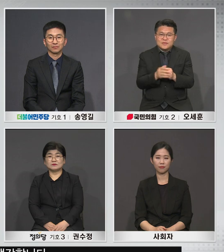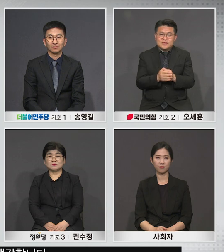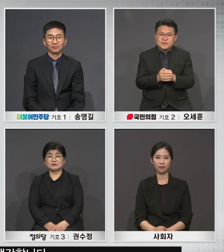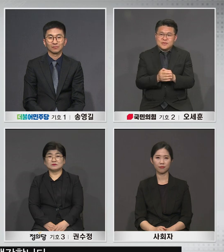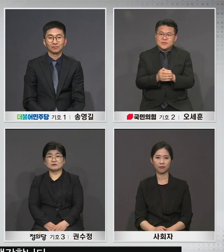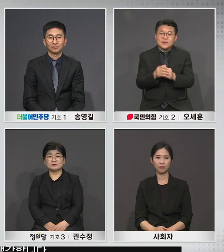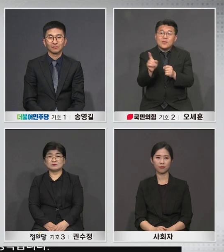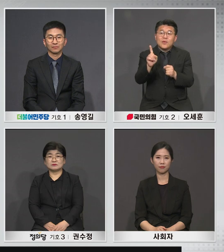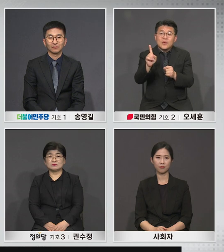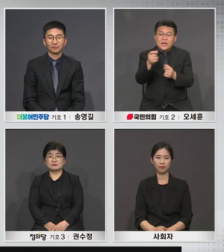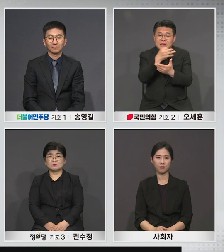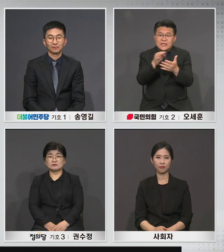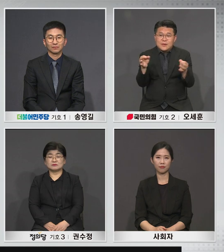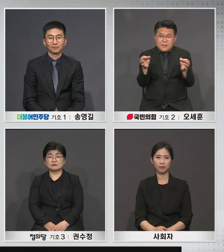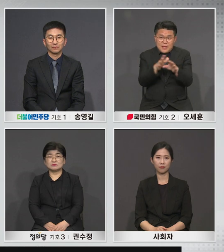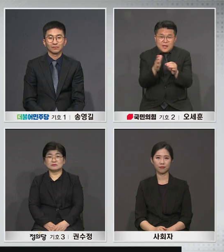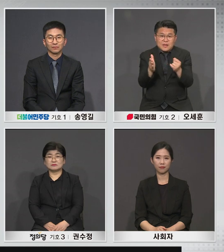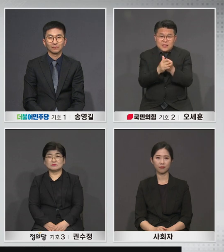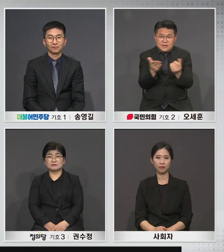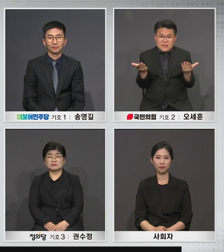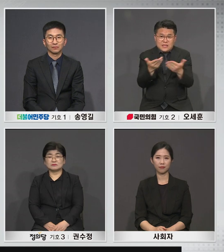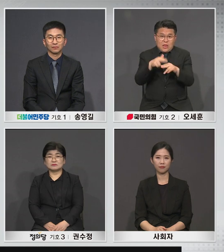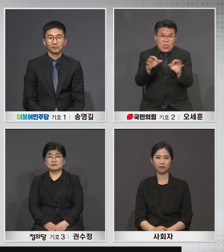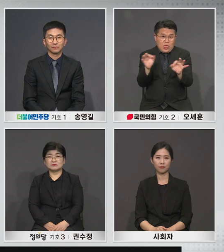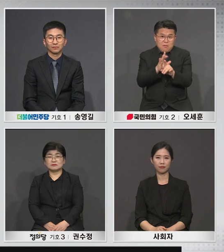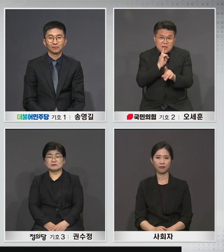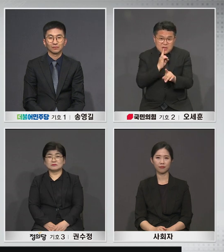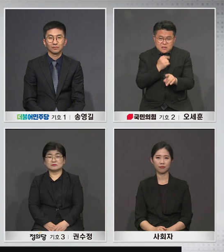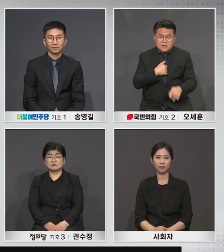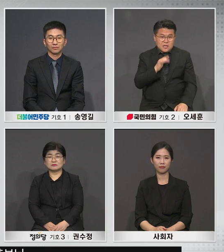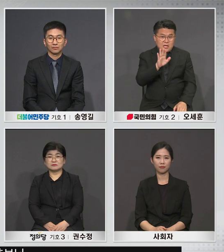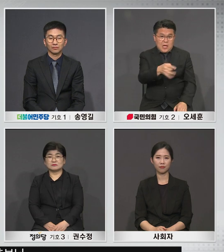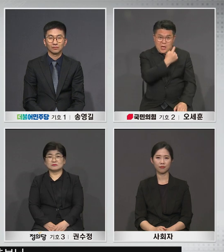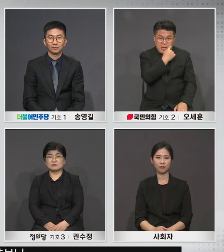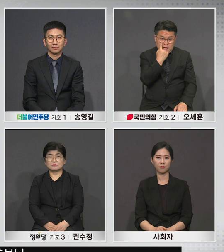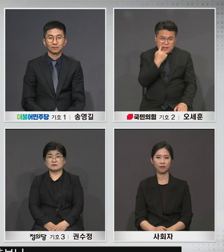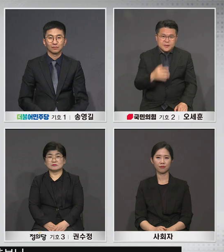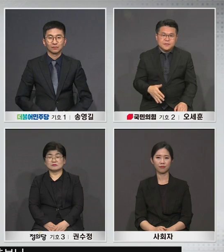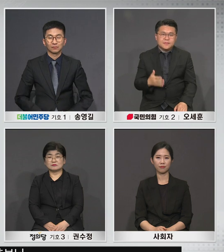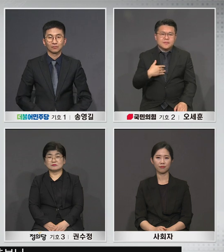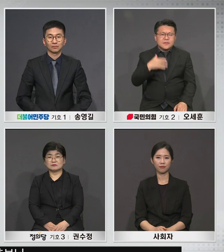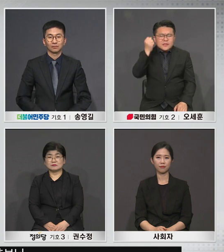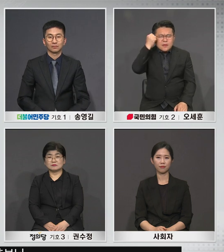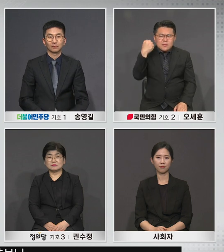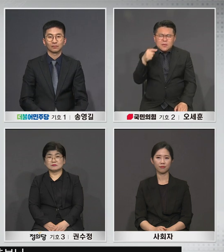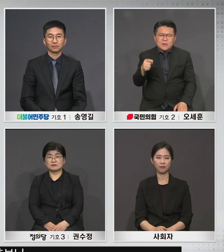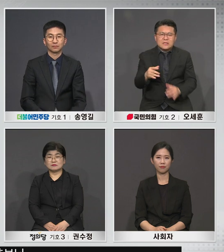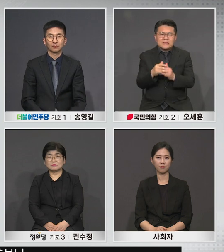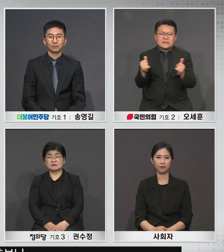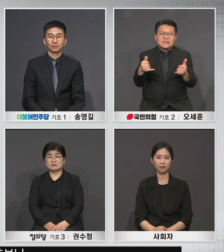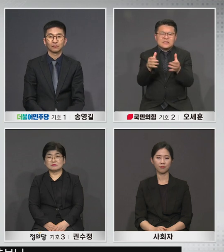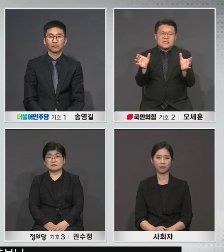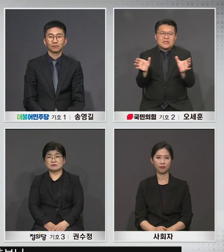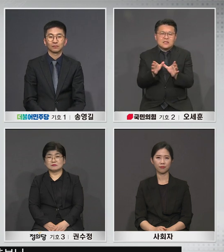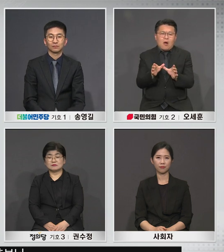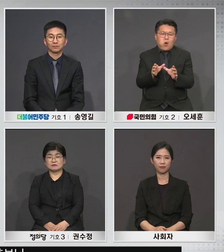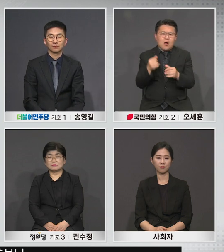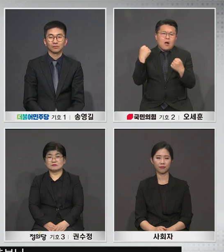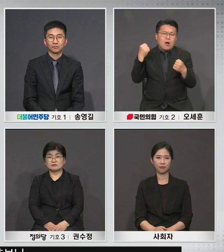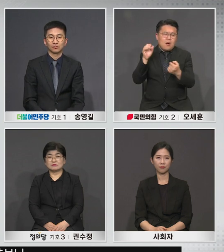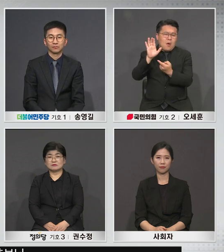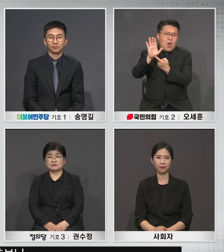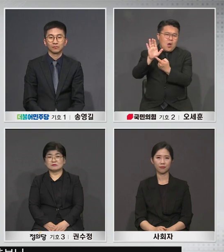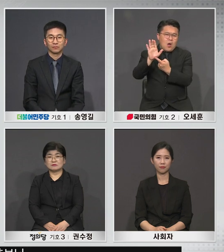말씀하셨는데 확인해 보겠고요. 제가 기억하는 바로는 시민단체를 표방하는 단체의 예산이 너무 과도해서